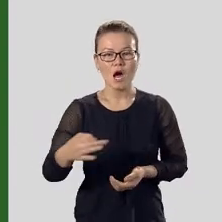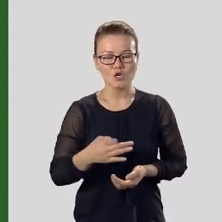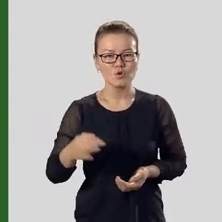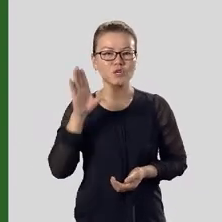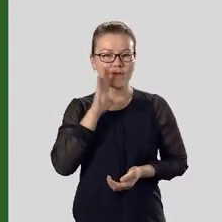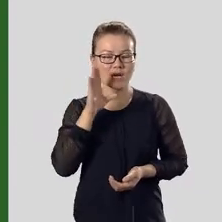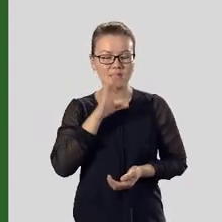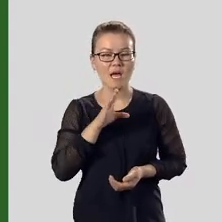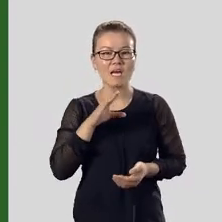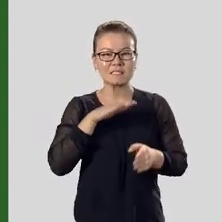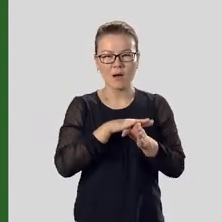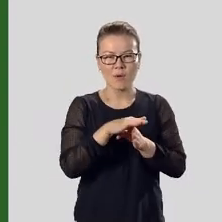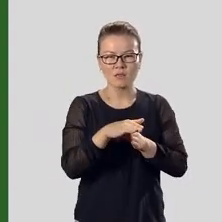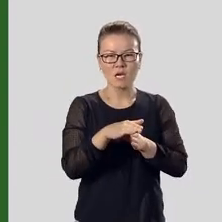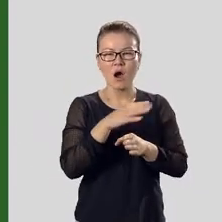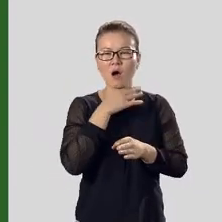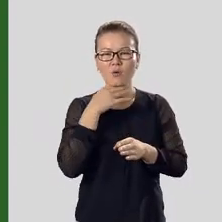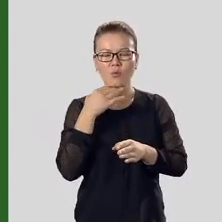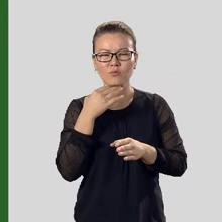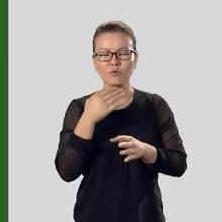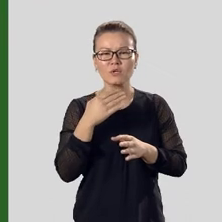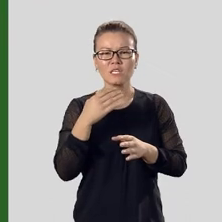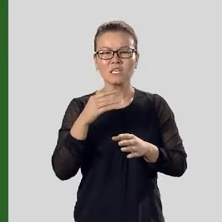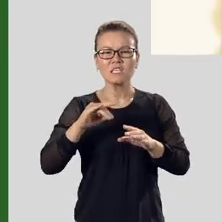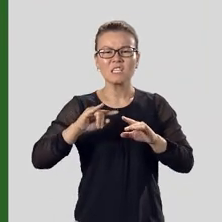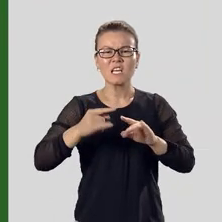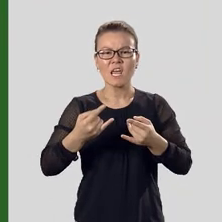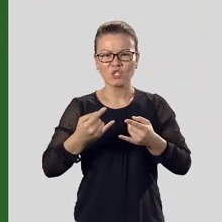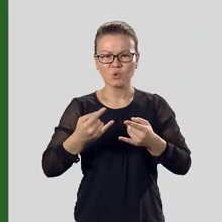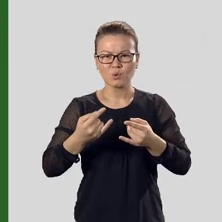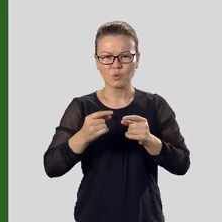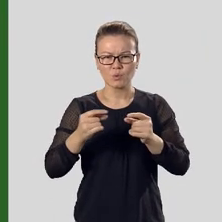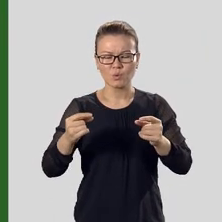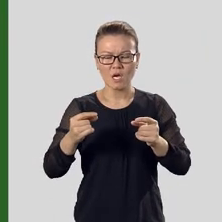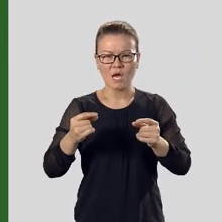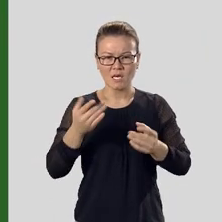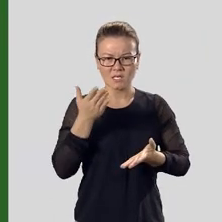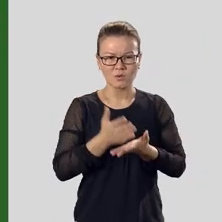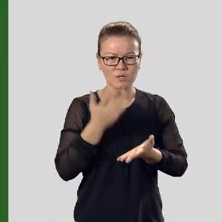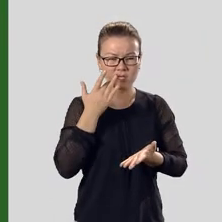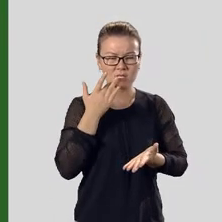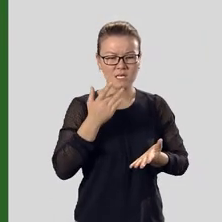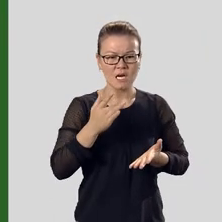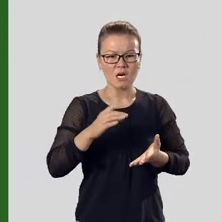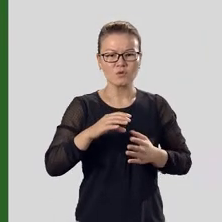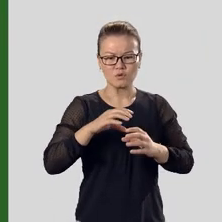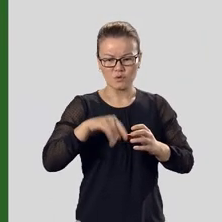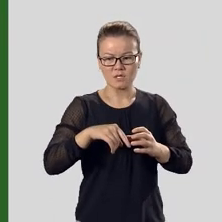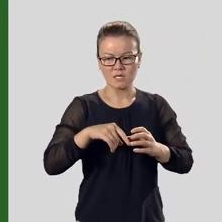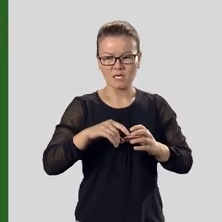вода заполняет огромную трещину, возникшую в зоне растяжения земной